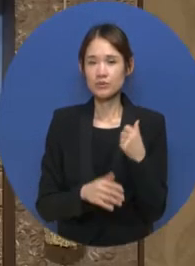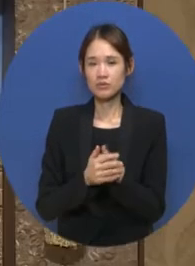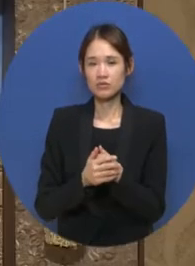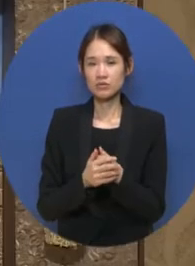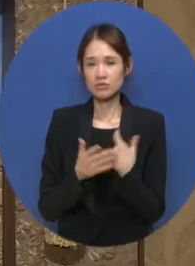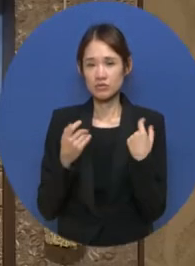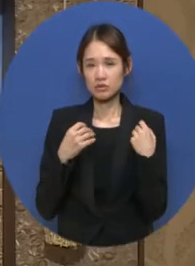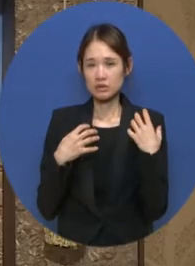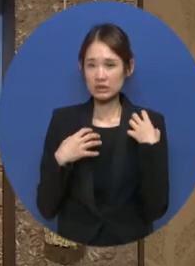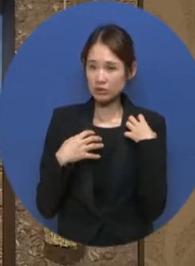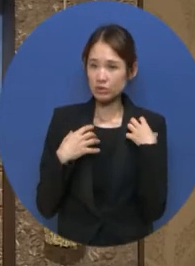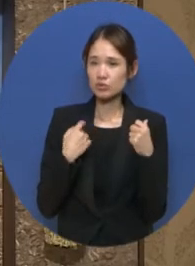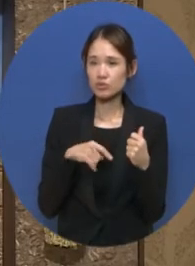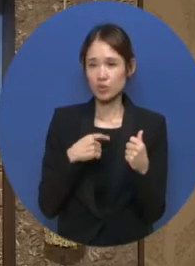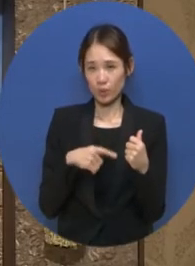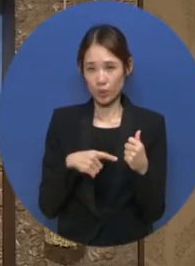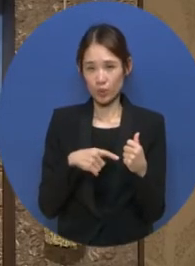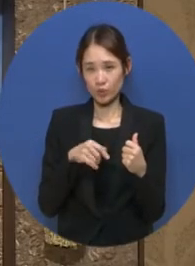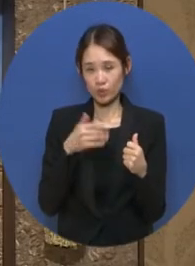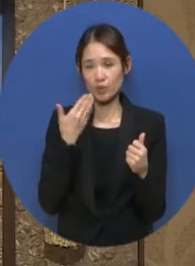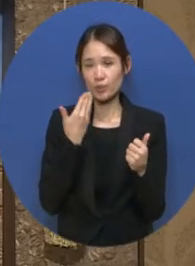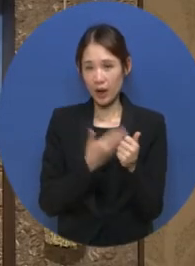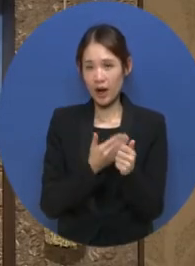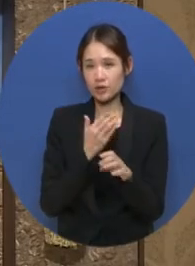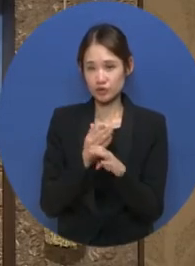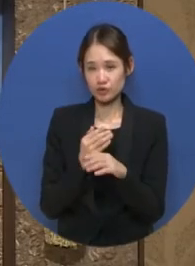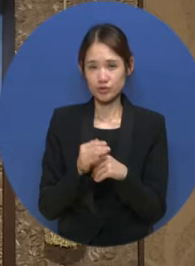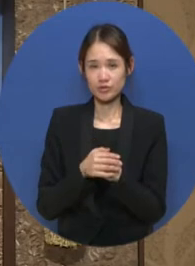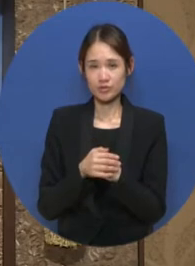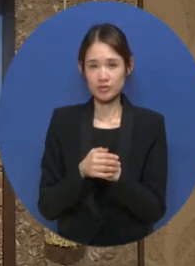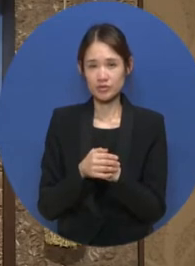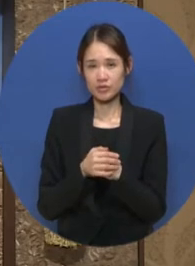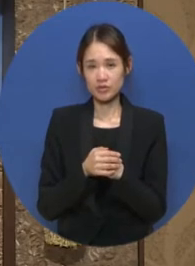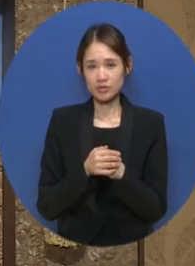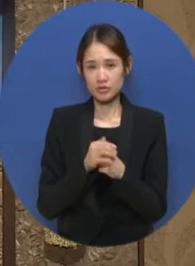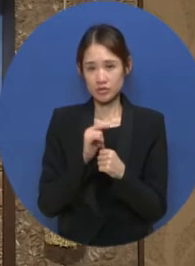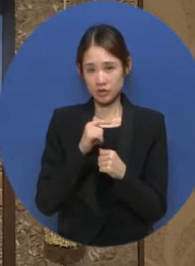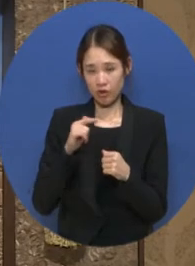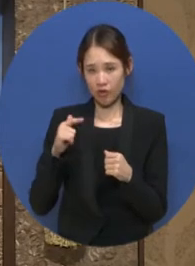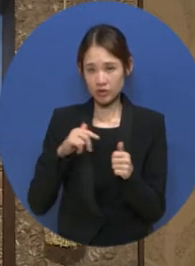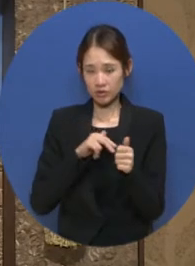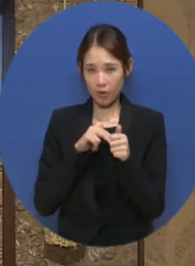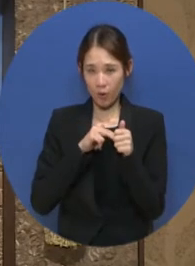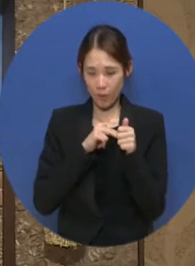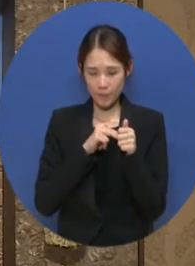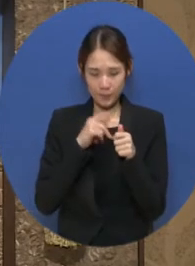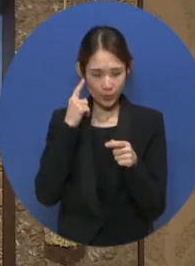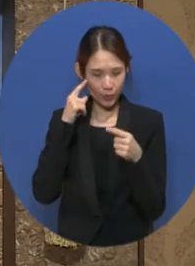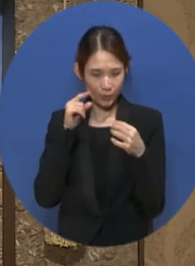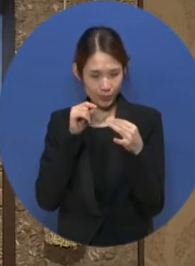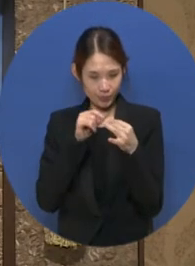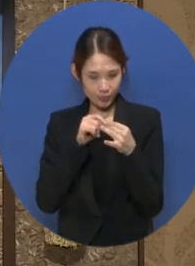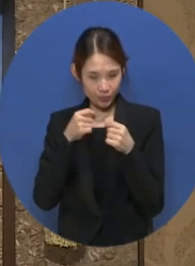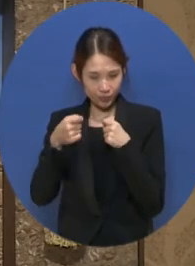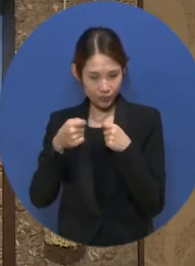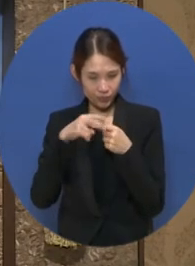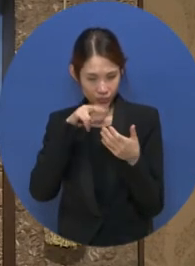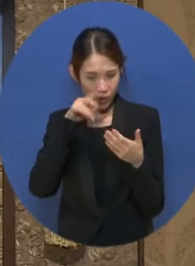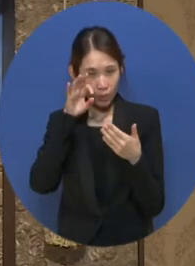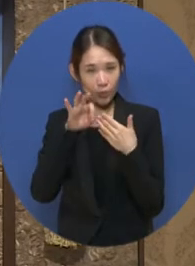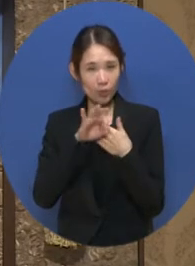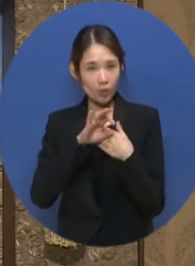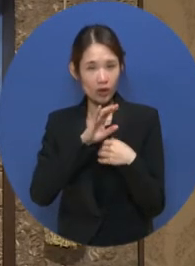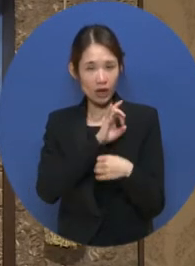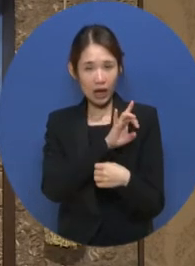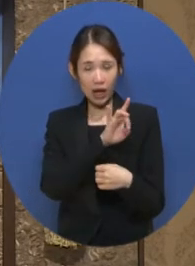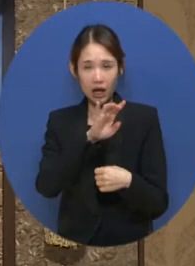이런 이제 의무교육을 좀 받도록 하고 있구요 그 기본적으로 여러가지 이제 이런 정보들도 접하게 되고 으 또 각종 인권